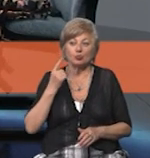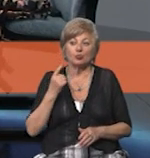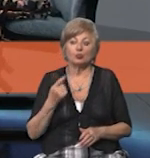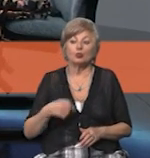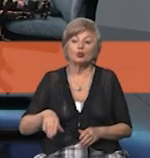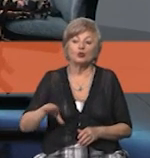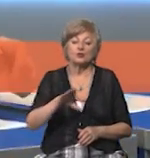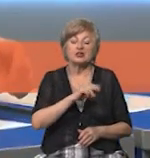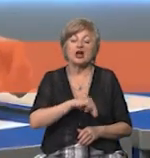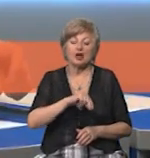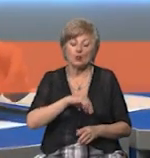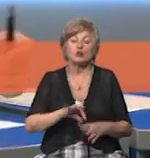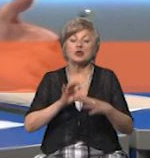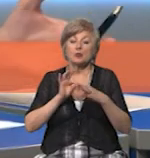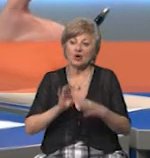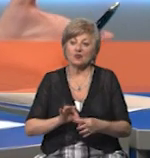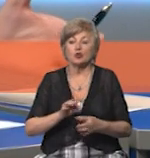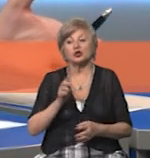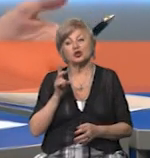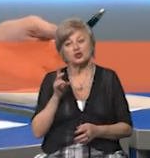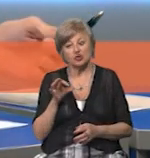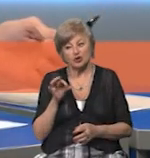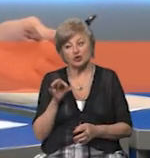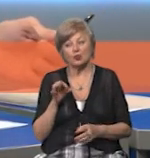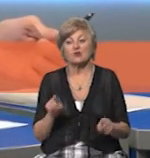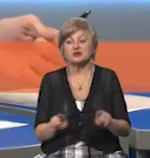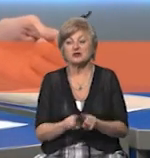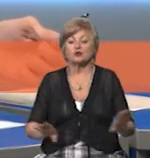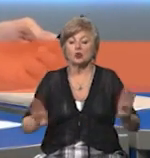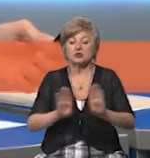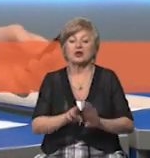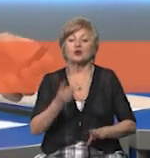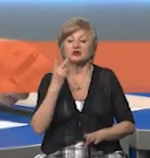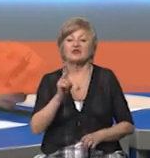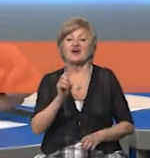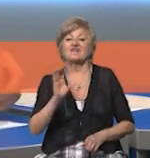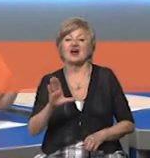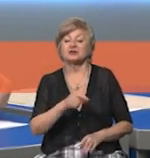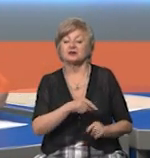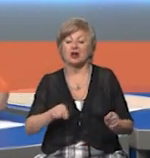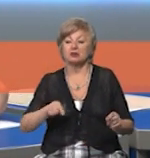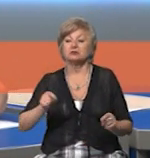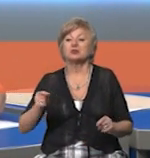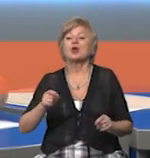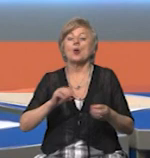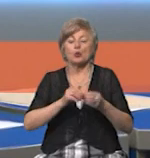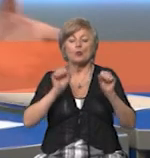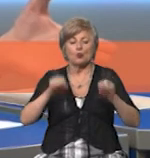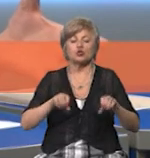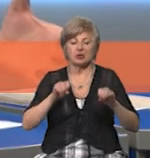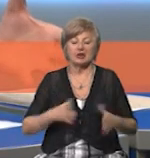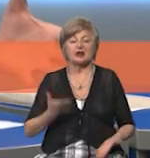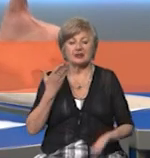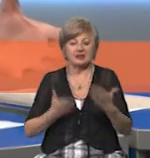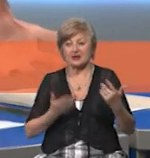локально всі роботи проводяться, але, це все одно перекриті два квартали, якби, цю проблему можна було б вирішити, якщо б